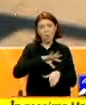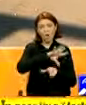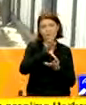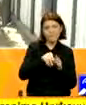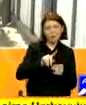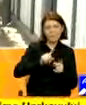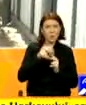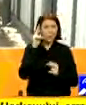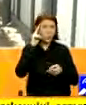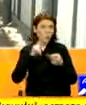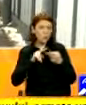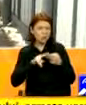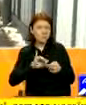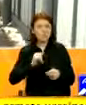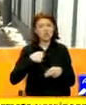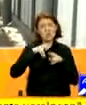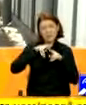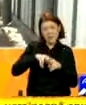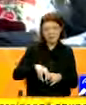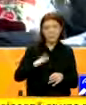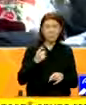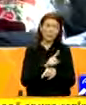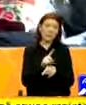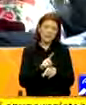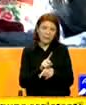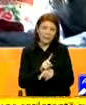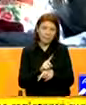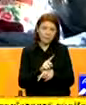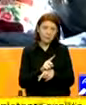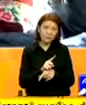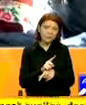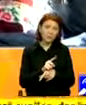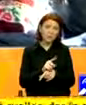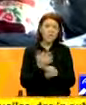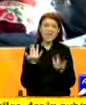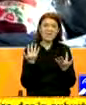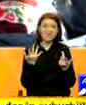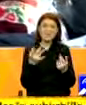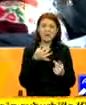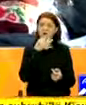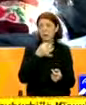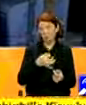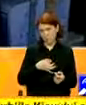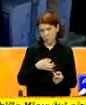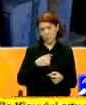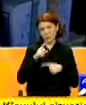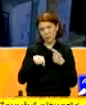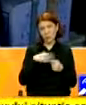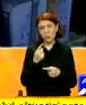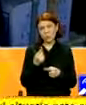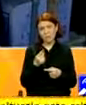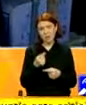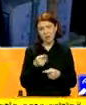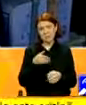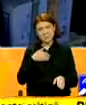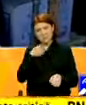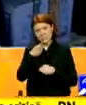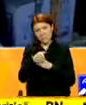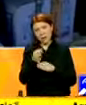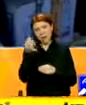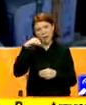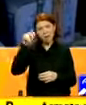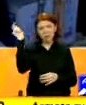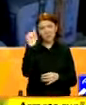sau cunoștințe și vor sta acolo pentru o perioadă, iar câțiva dintre ei ne-au spus că urmează să se îndrepte spre